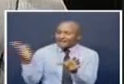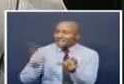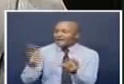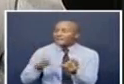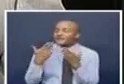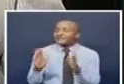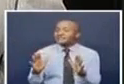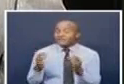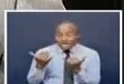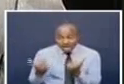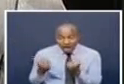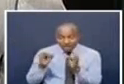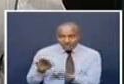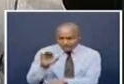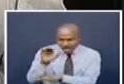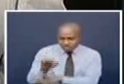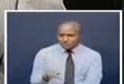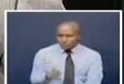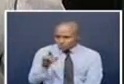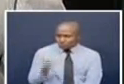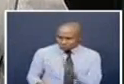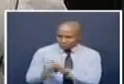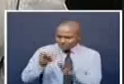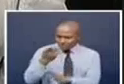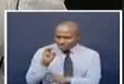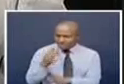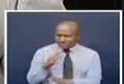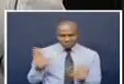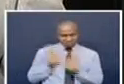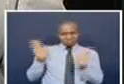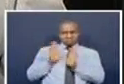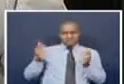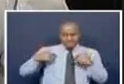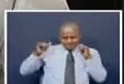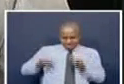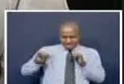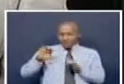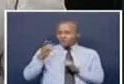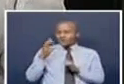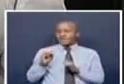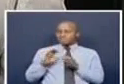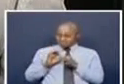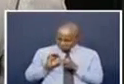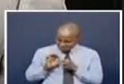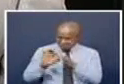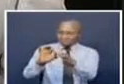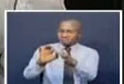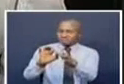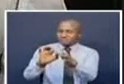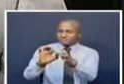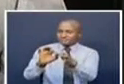kwamba saa hizi ukiwaambia hawa watoke, pia wanaogopa kutoka kwa chama. Bado wanaendelea tu hivyo, sababu wananchi wanahimiza